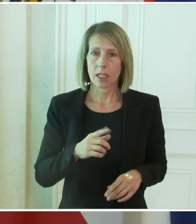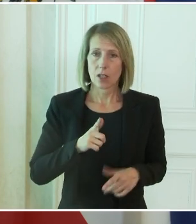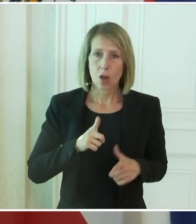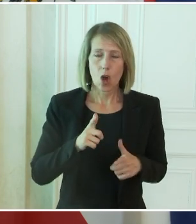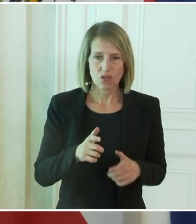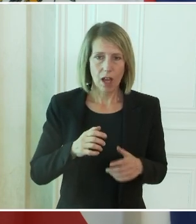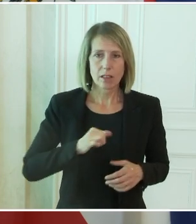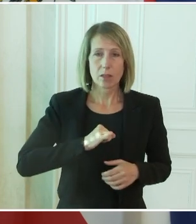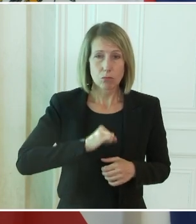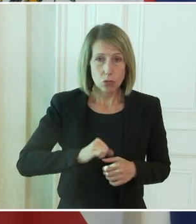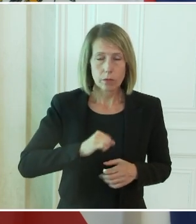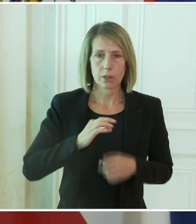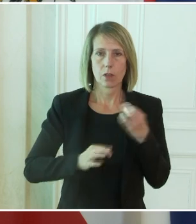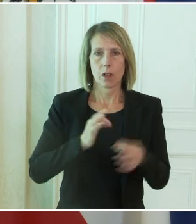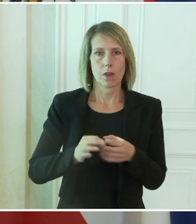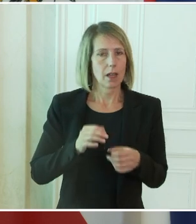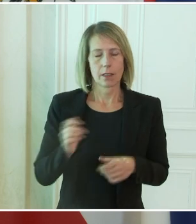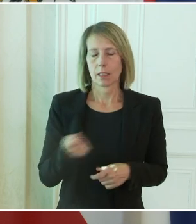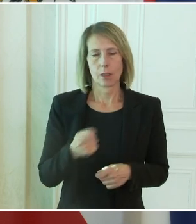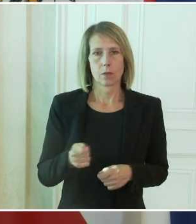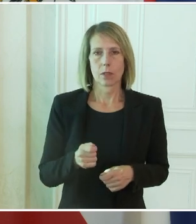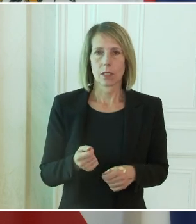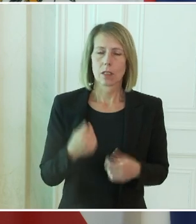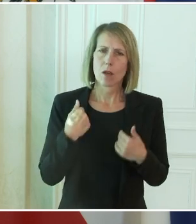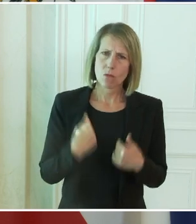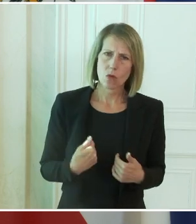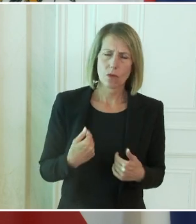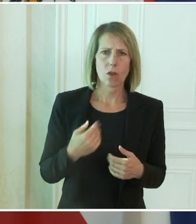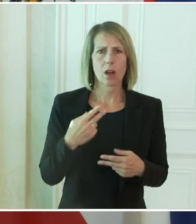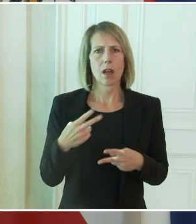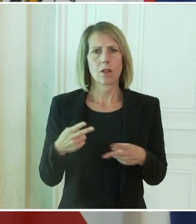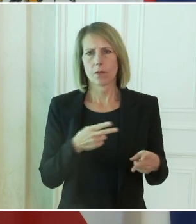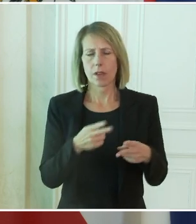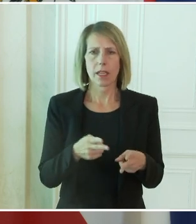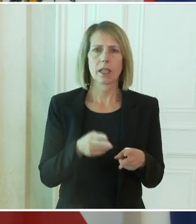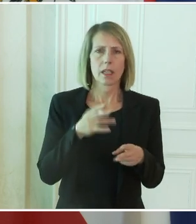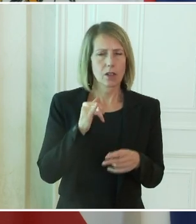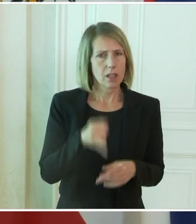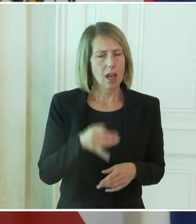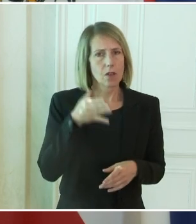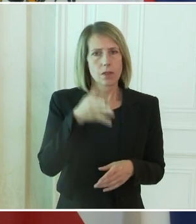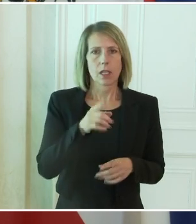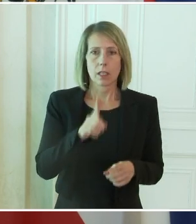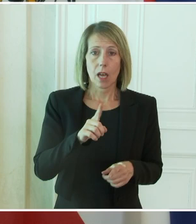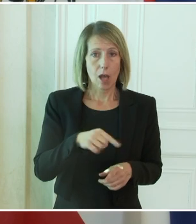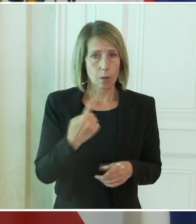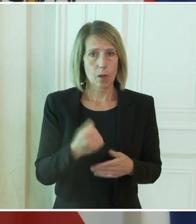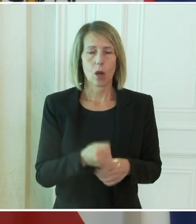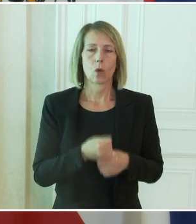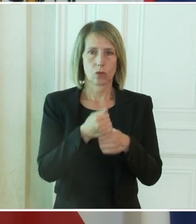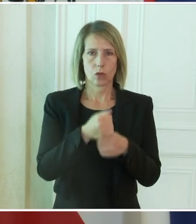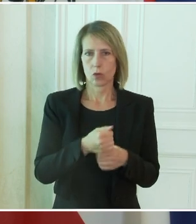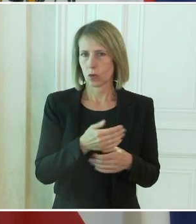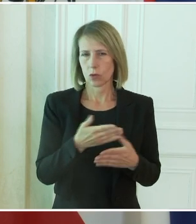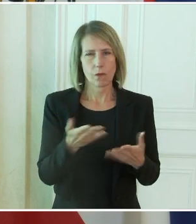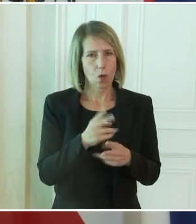ein mühevoller, schwieriger Weg werden, aufgenommen zu werden. Wir tun aber alles, um hier zu unterstützen. Und ganz wesentlich, jetzt